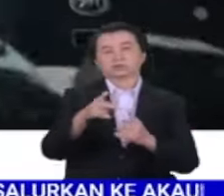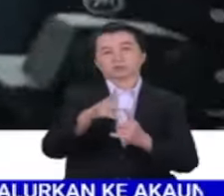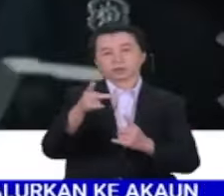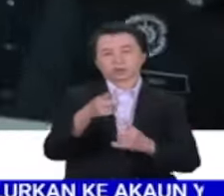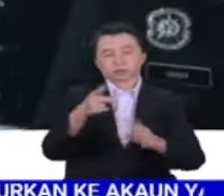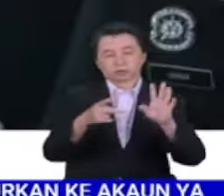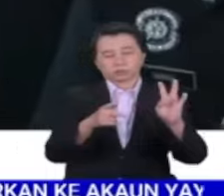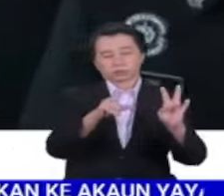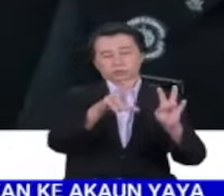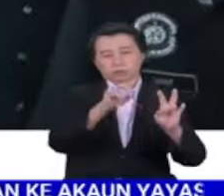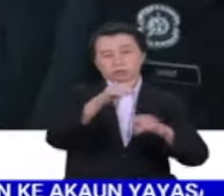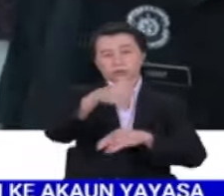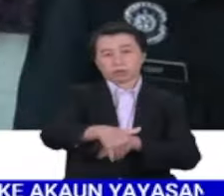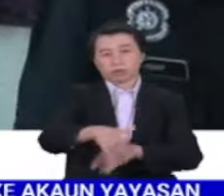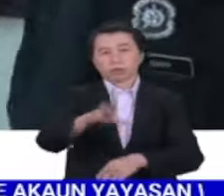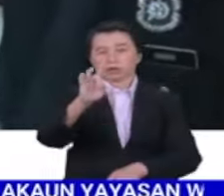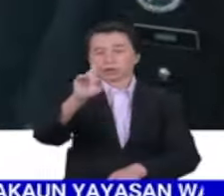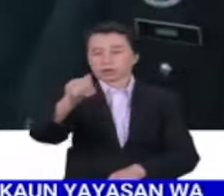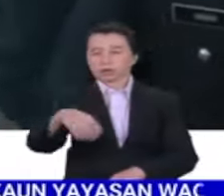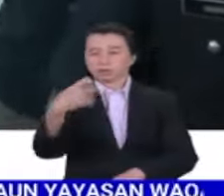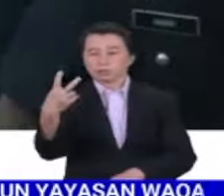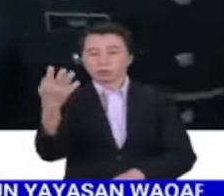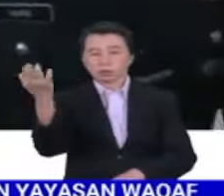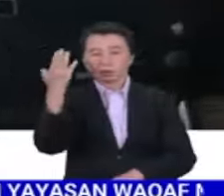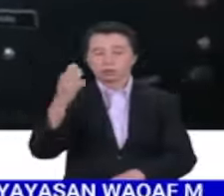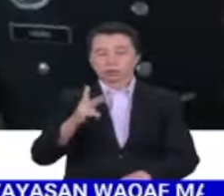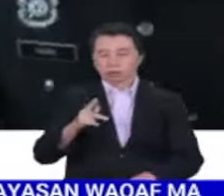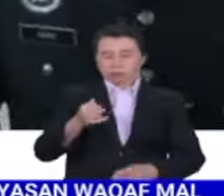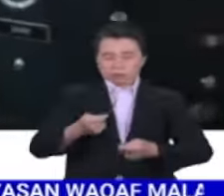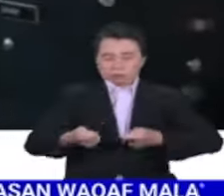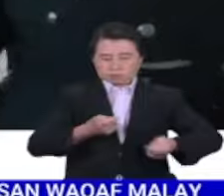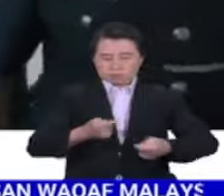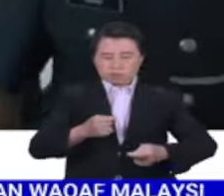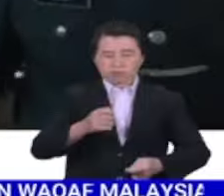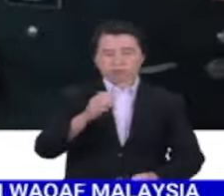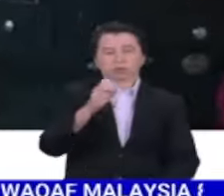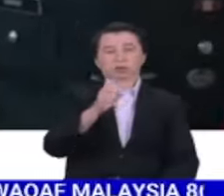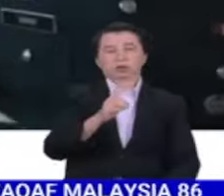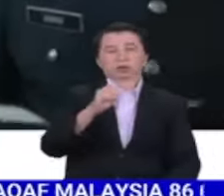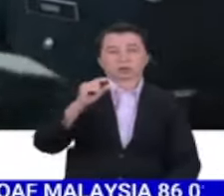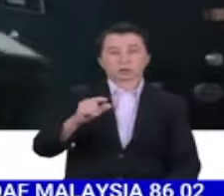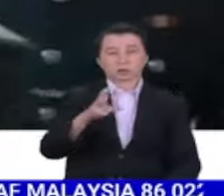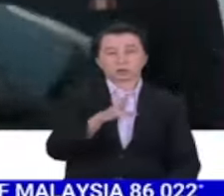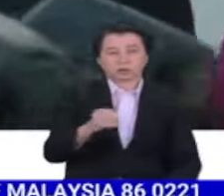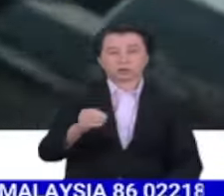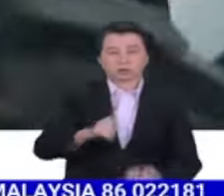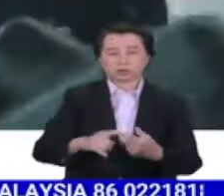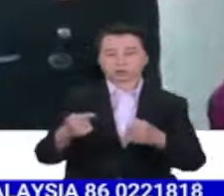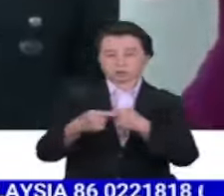8 Februari lepas dikendalikan timbangan benda orang Indonesia membenarkan